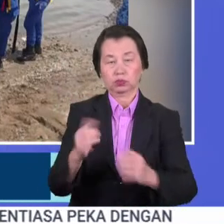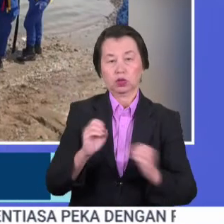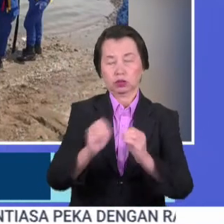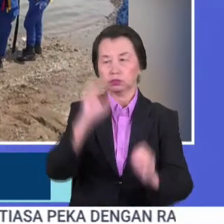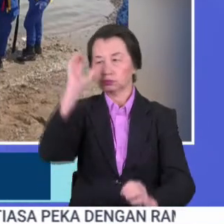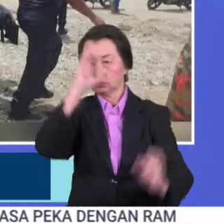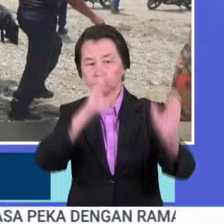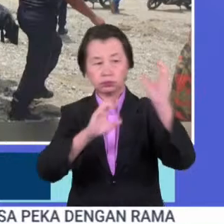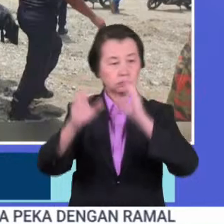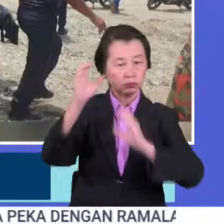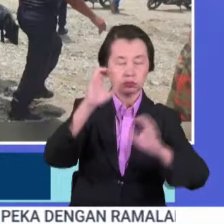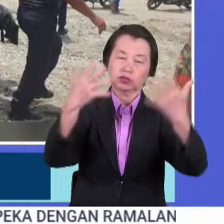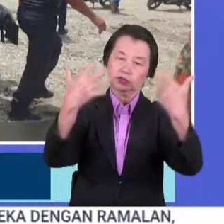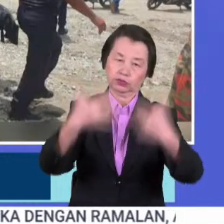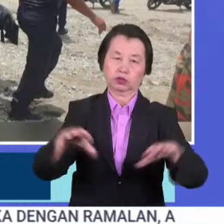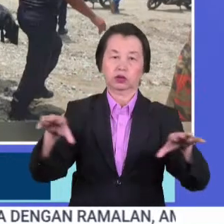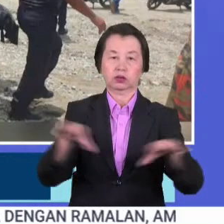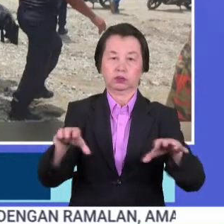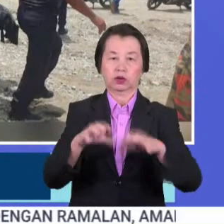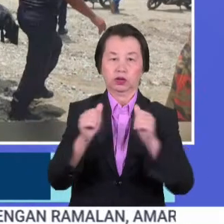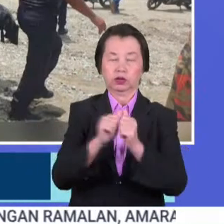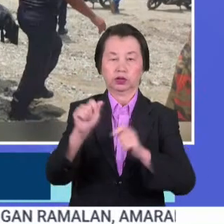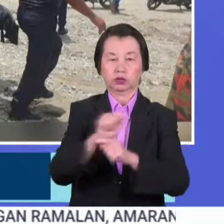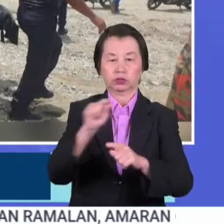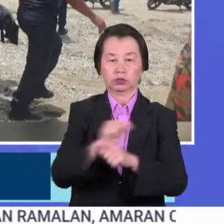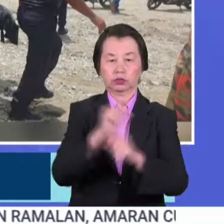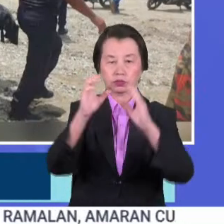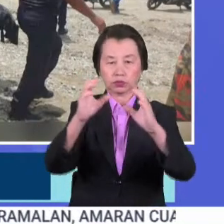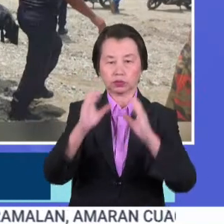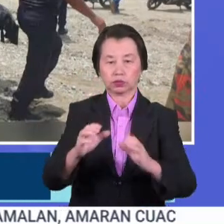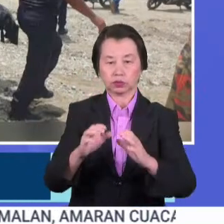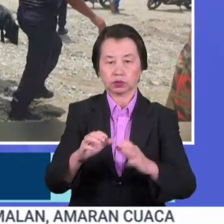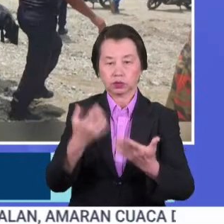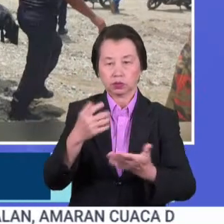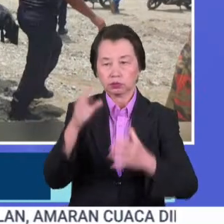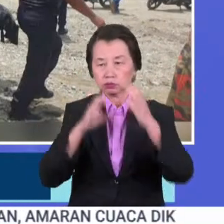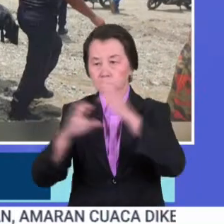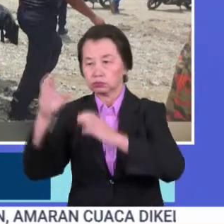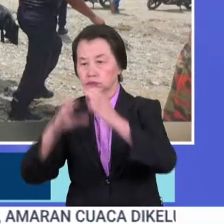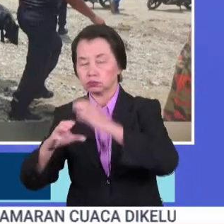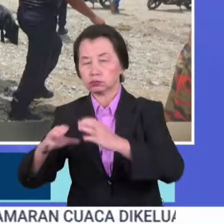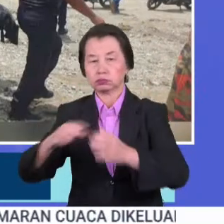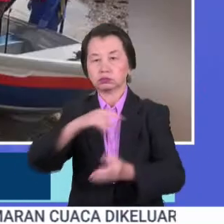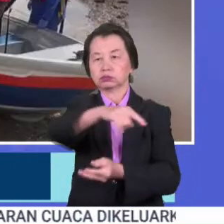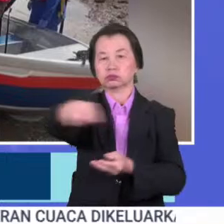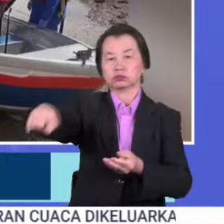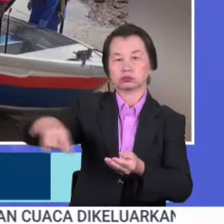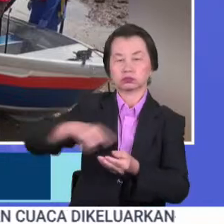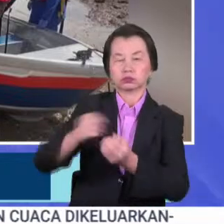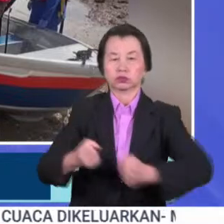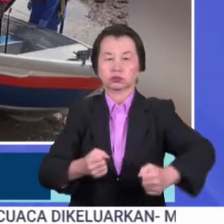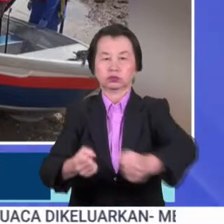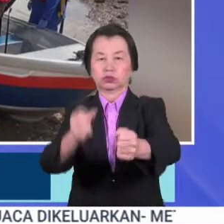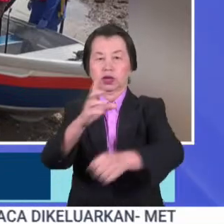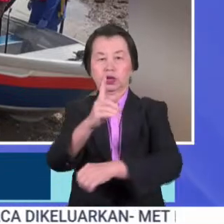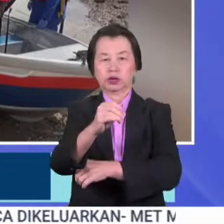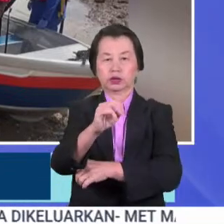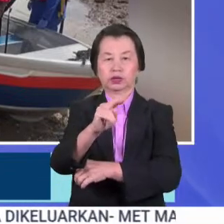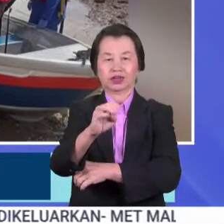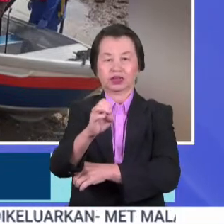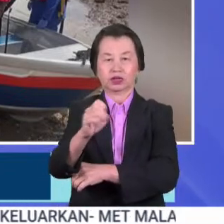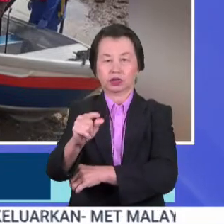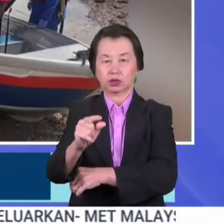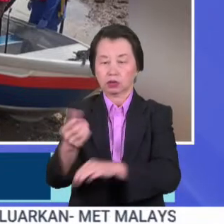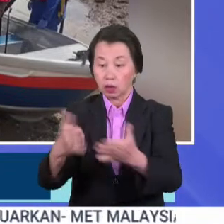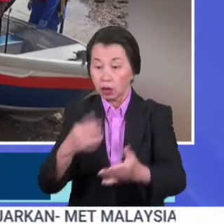Operasi mencari dan menyelamat telah dilakukan dengan menggunakan kaedah surface searching di sekitar pesisiran Sungai Dinding. Mayat lelaki